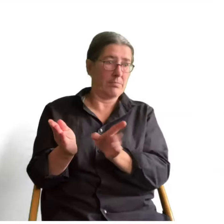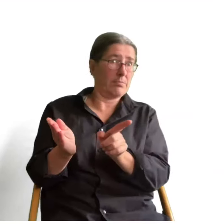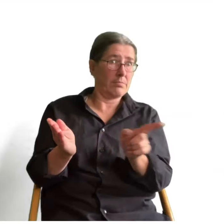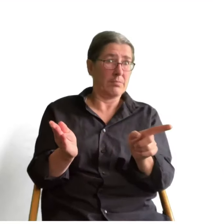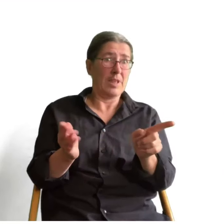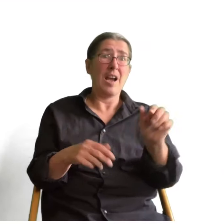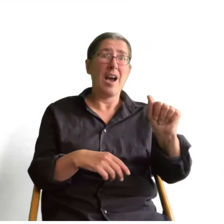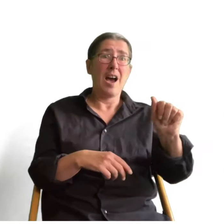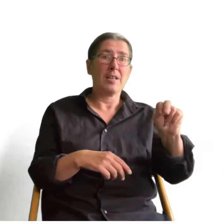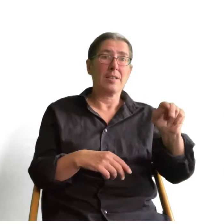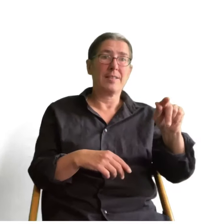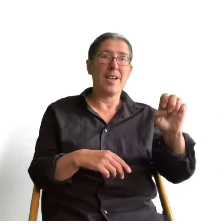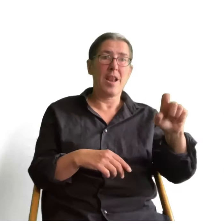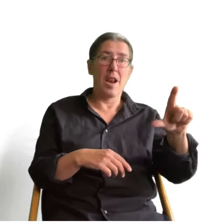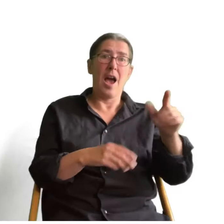Anteilen trennt.